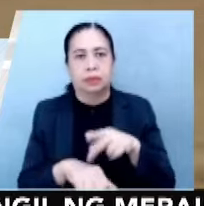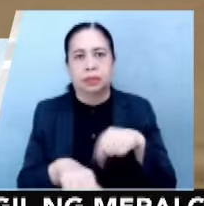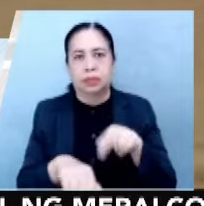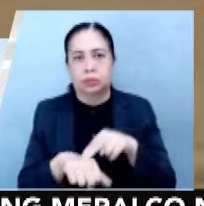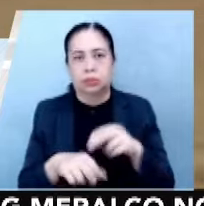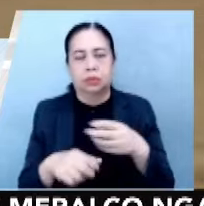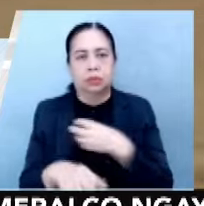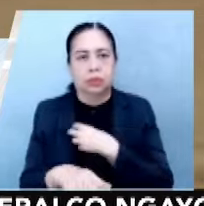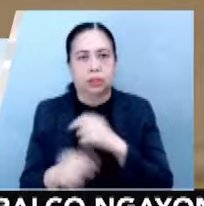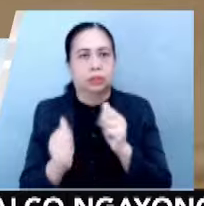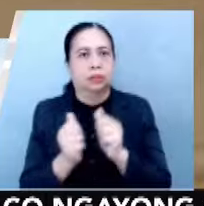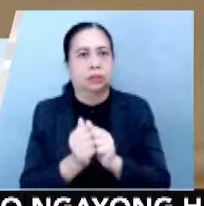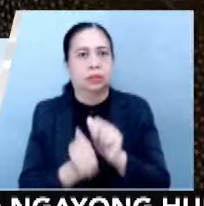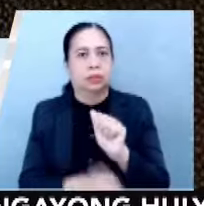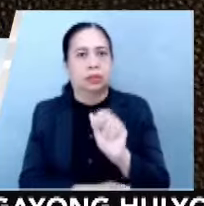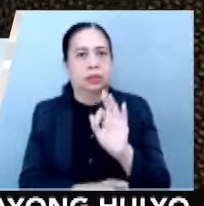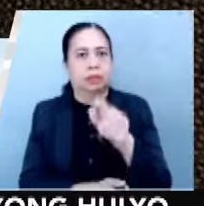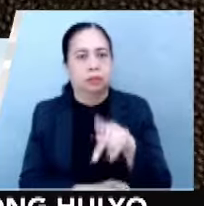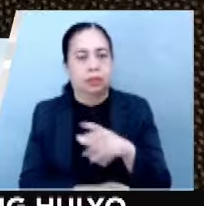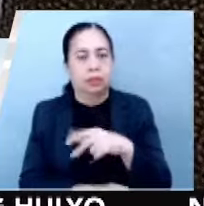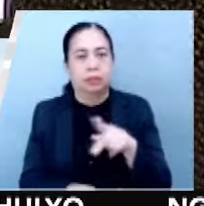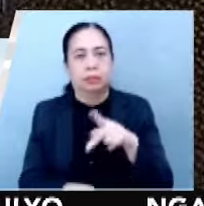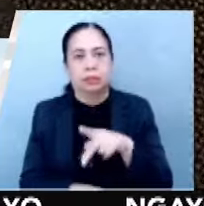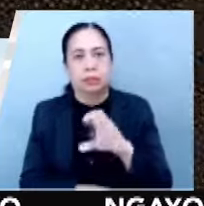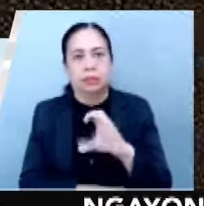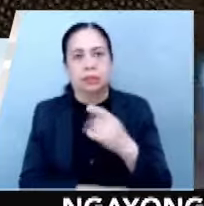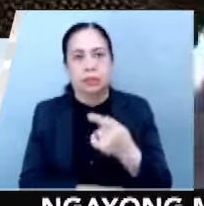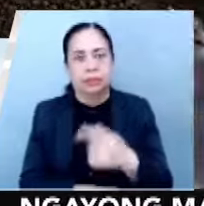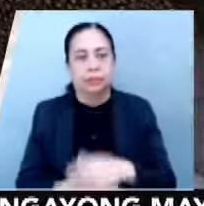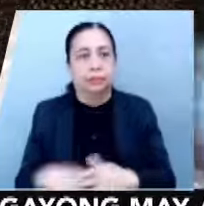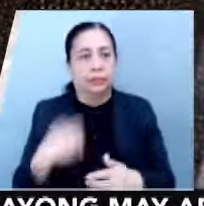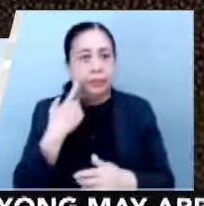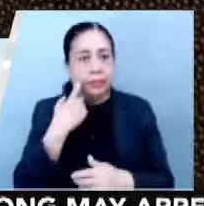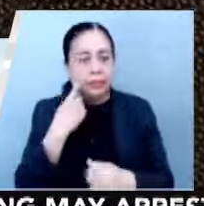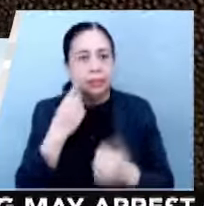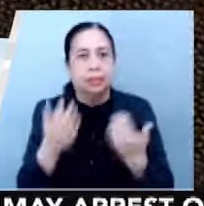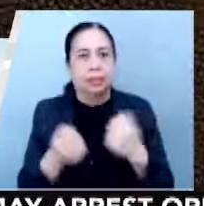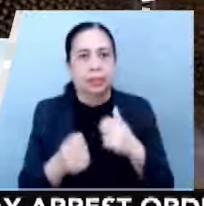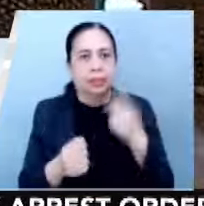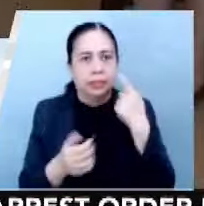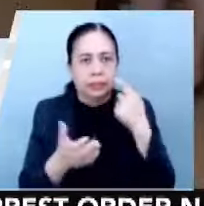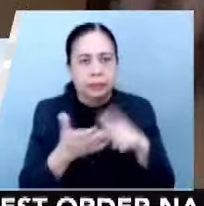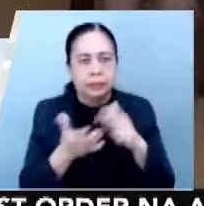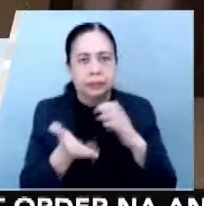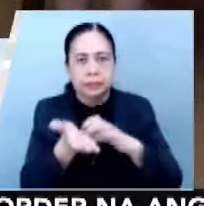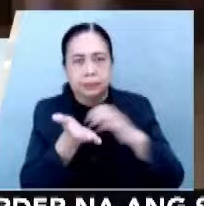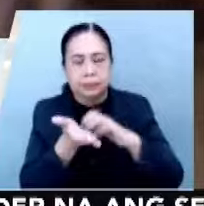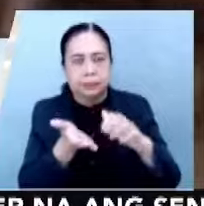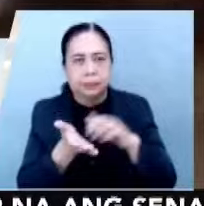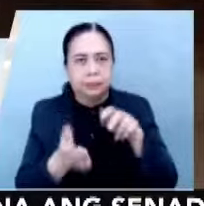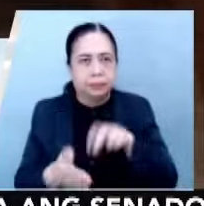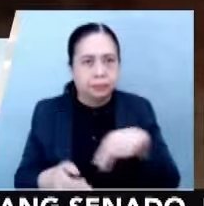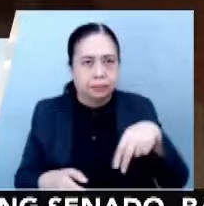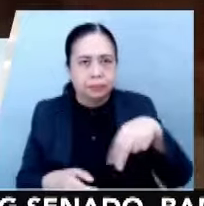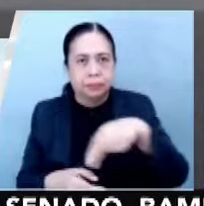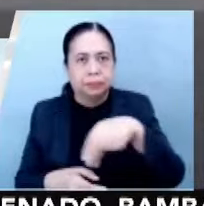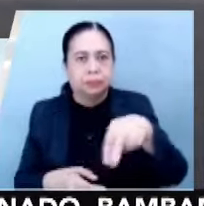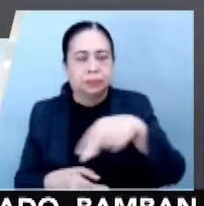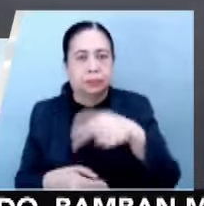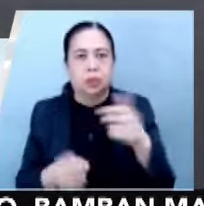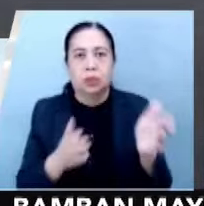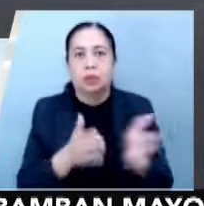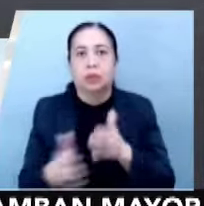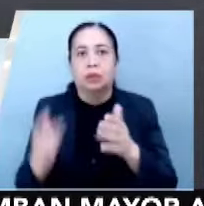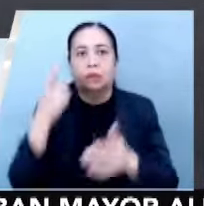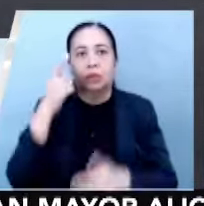Forces of the Philippines and Philippine Coast Guard. Kanina nagsagawa ng walkthrough ang Interagency Committee na naghahanda para sa SONA mula